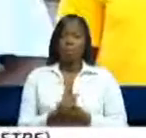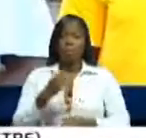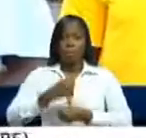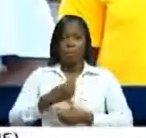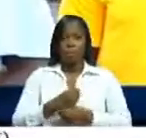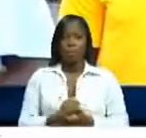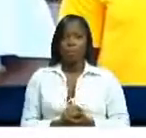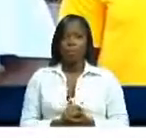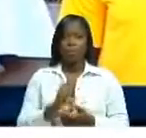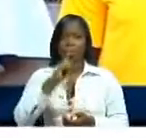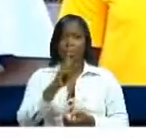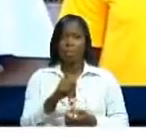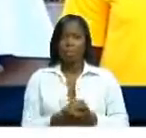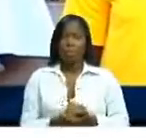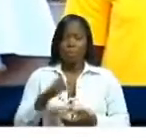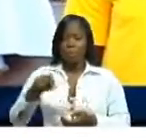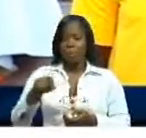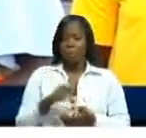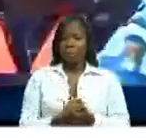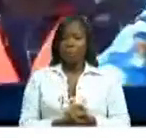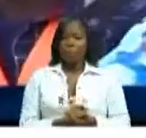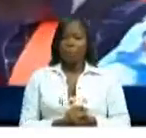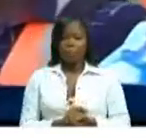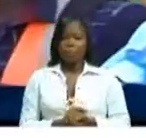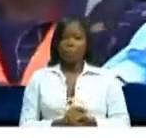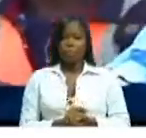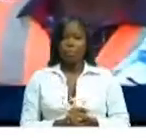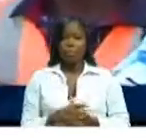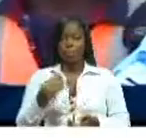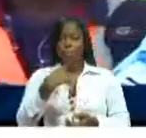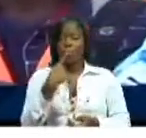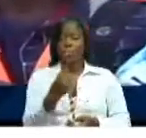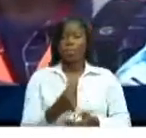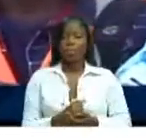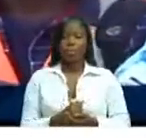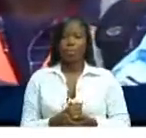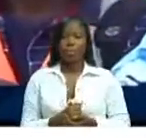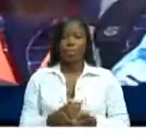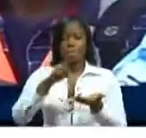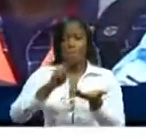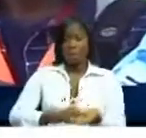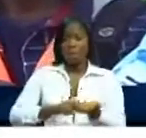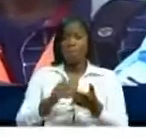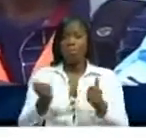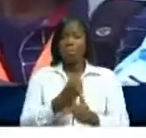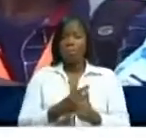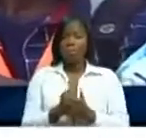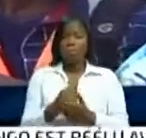semble être la priorité de ses agents à travers l'antiquité qui lui travaille pas de garanties on veut travailler